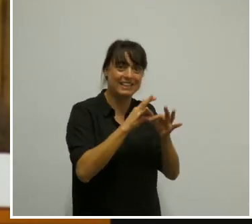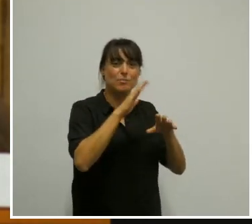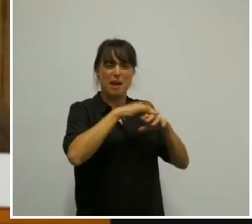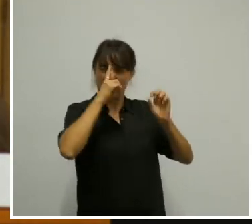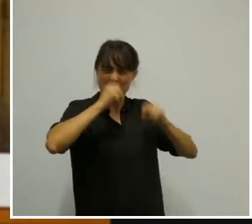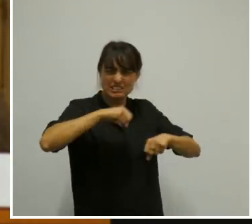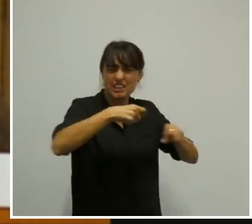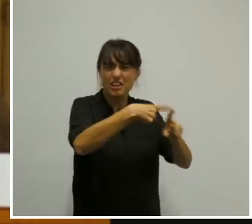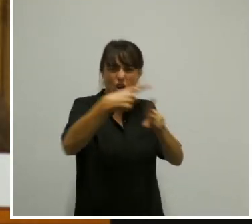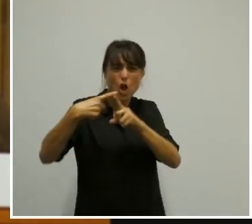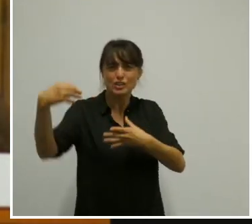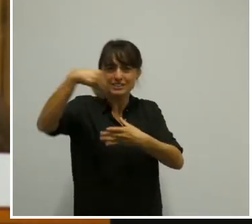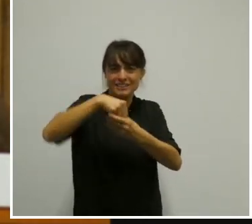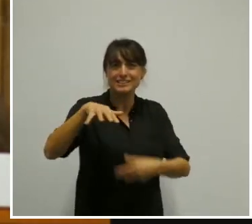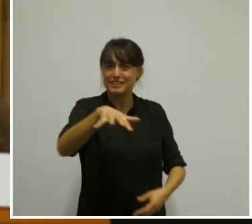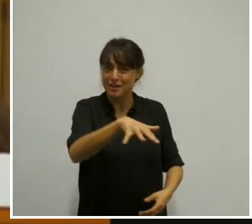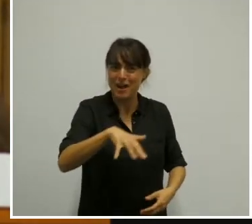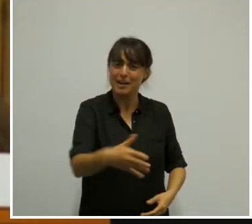Acompanyeu-me.